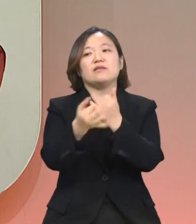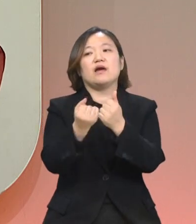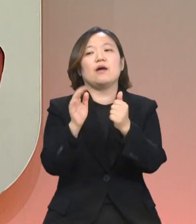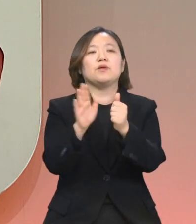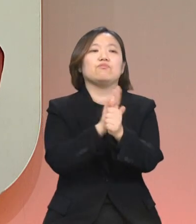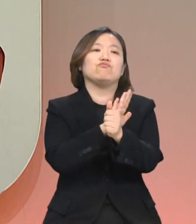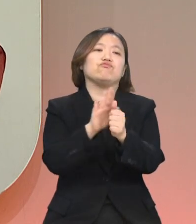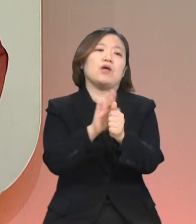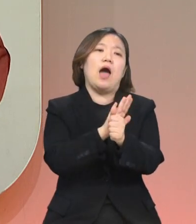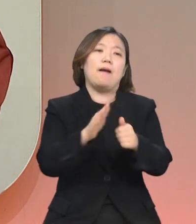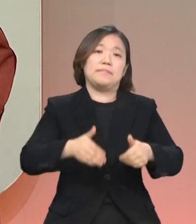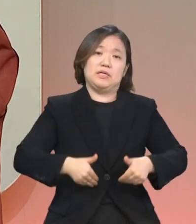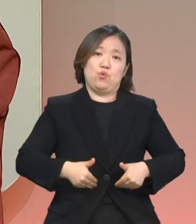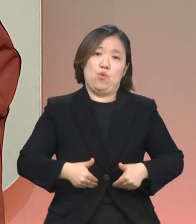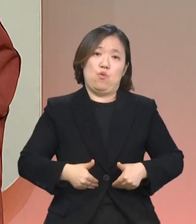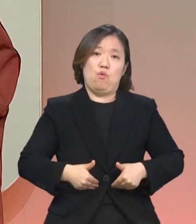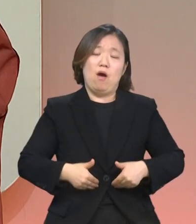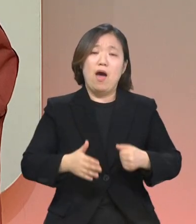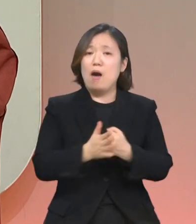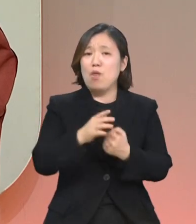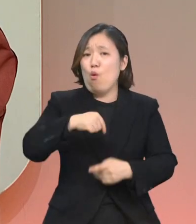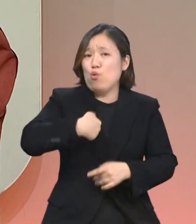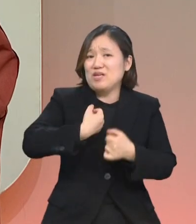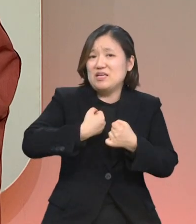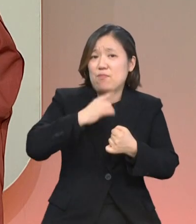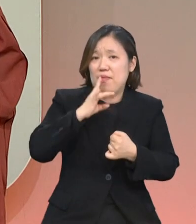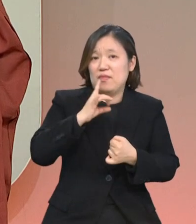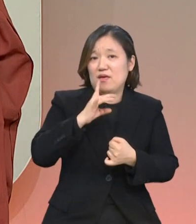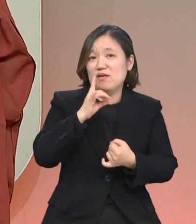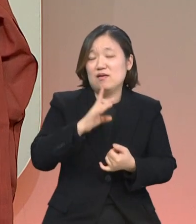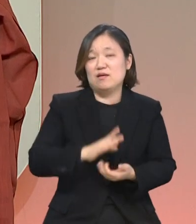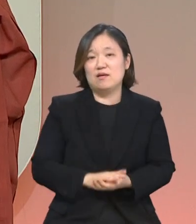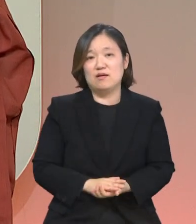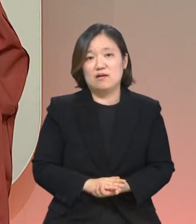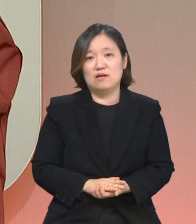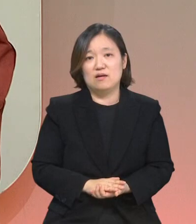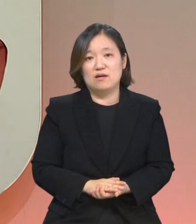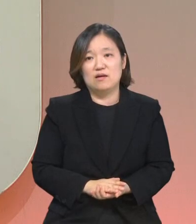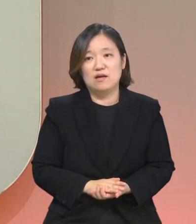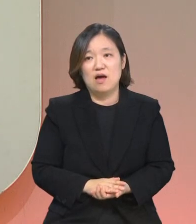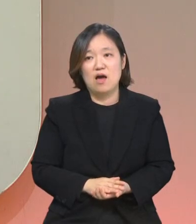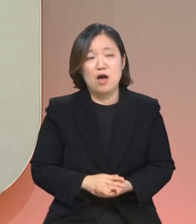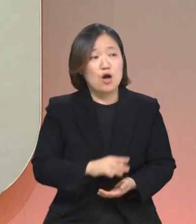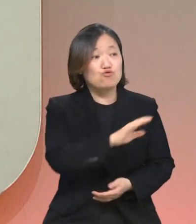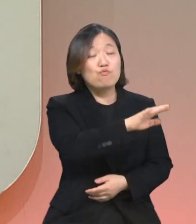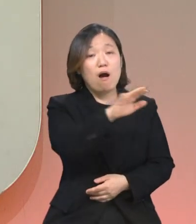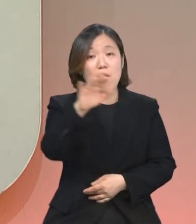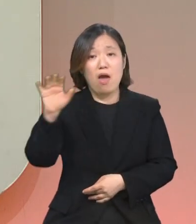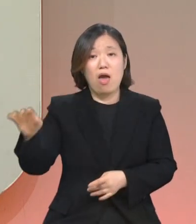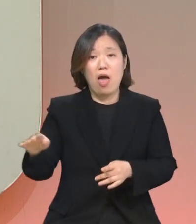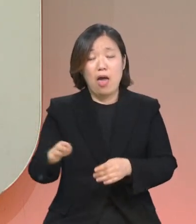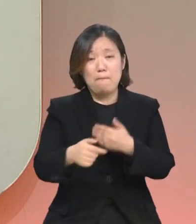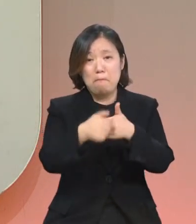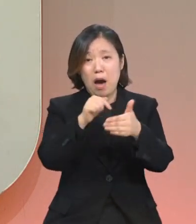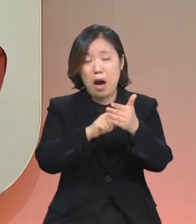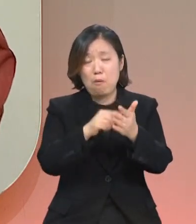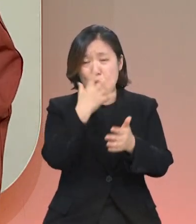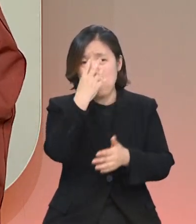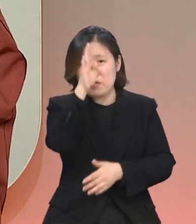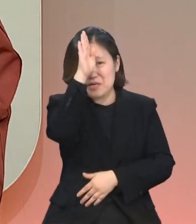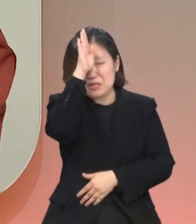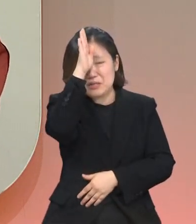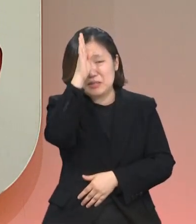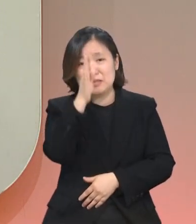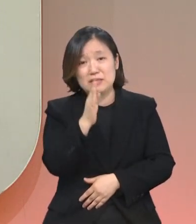그래서 우울증 있는 사람들을 혼자 있으면 무섭다는 거예요 그래서 혹시 주변에 우울증 있는 분들이 있으면 이렇게